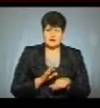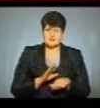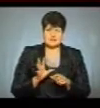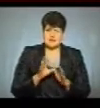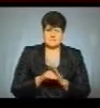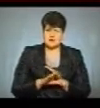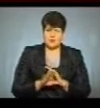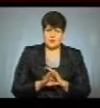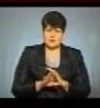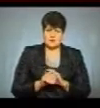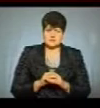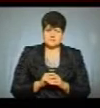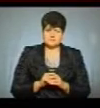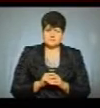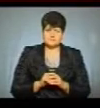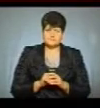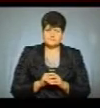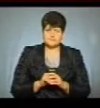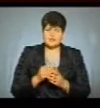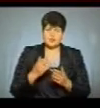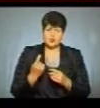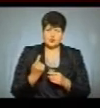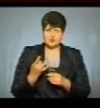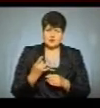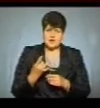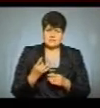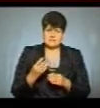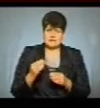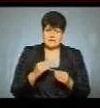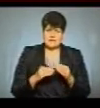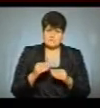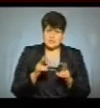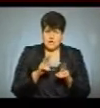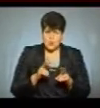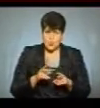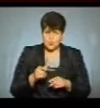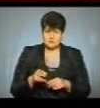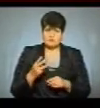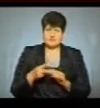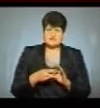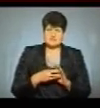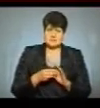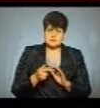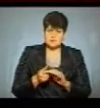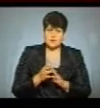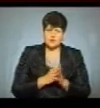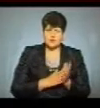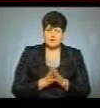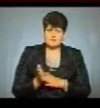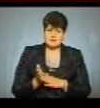не враховувалася тут. Значить, одноразовий набір для огляду 28 гривень,